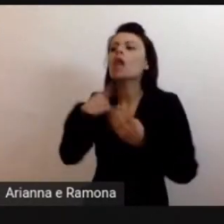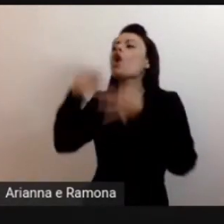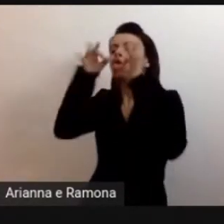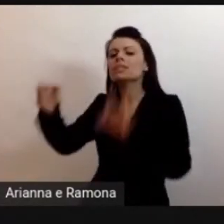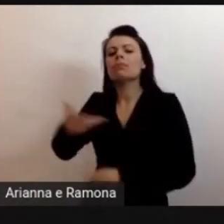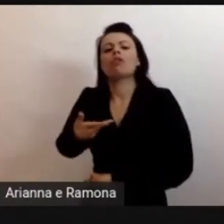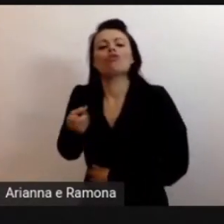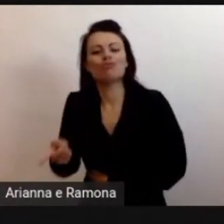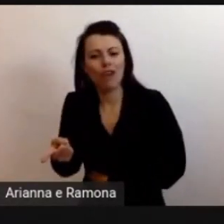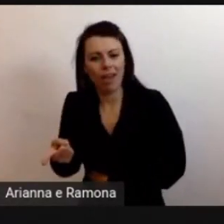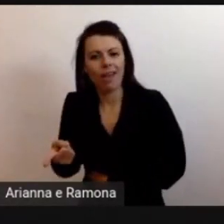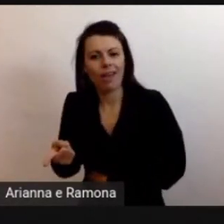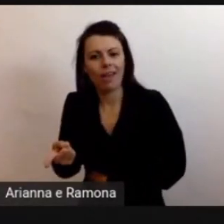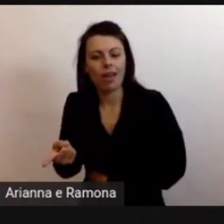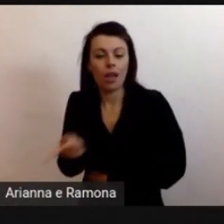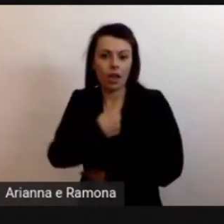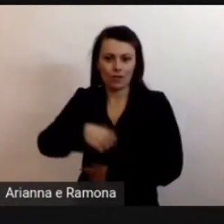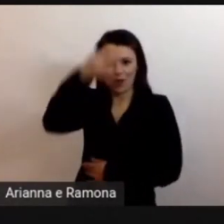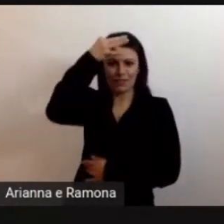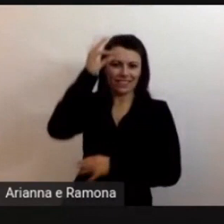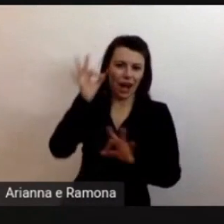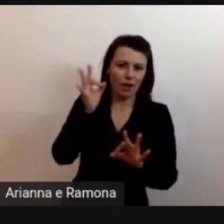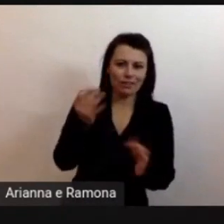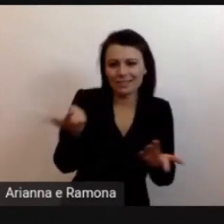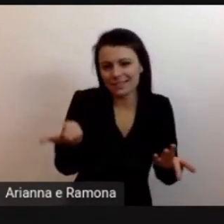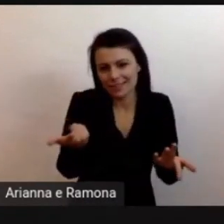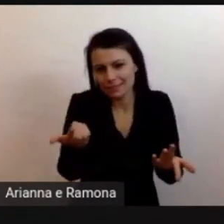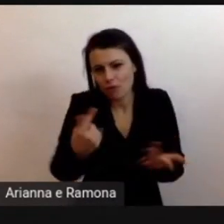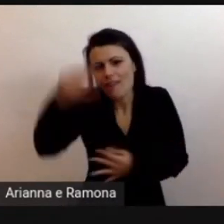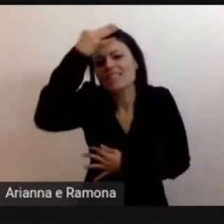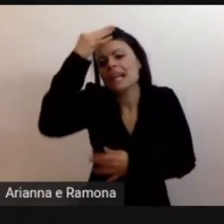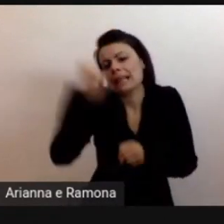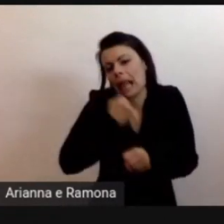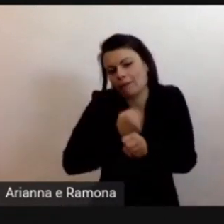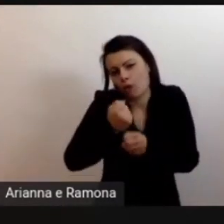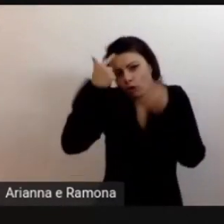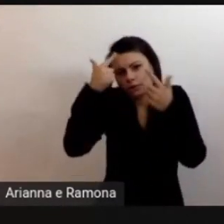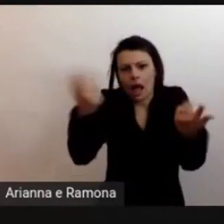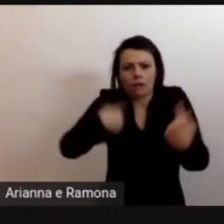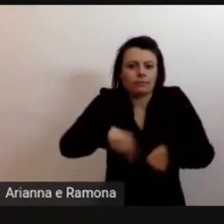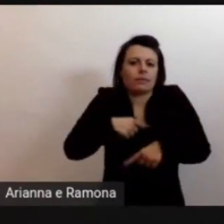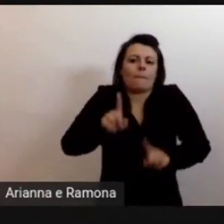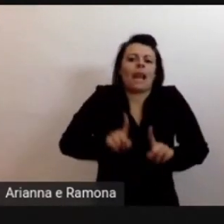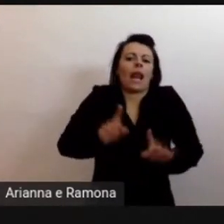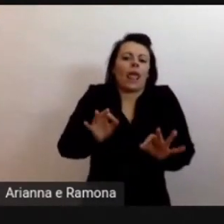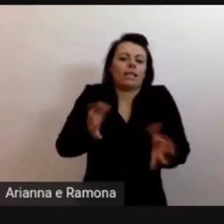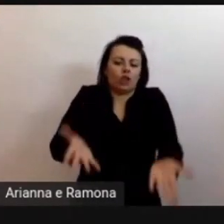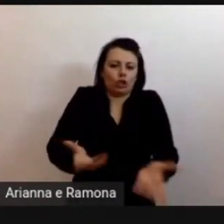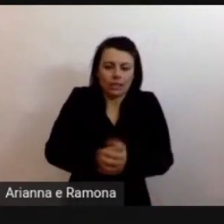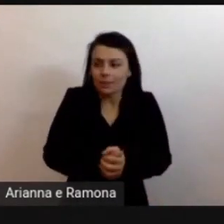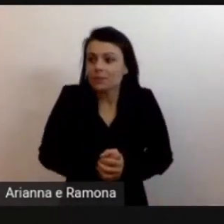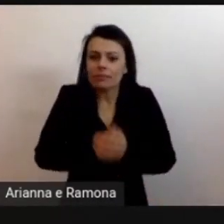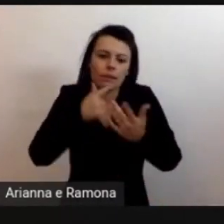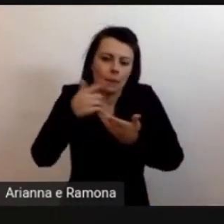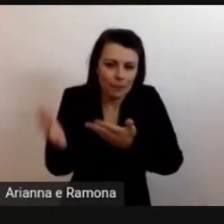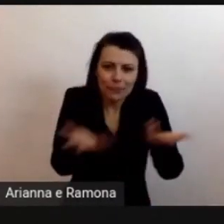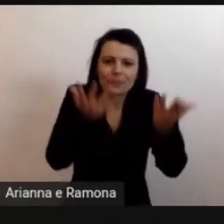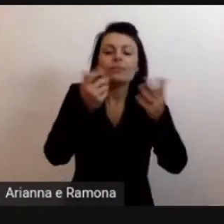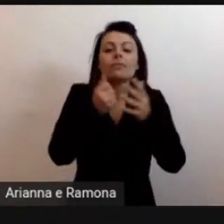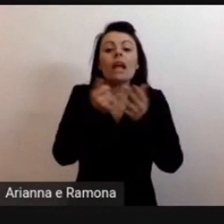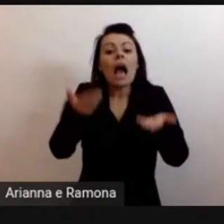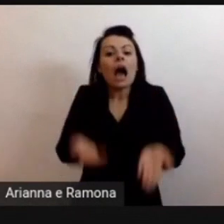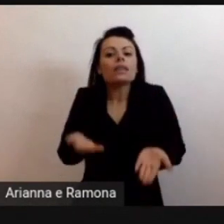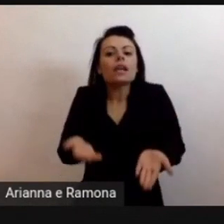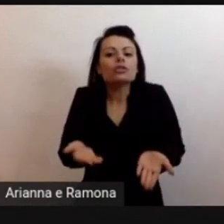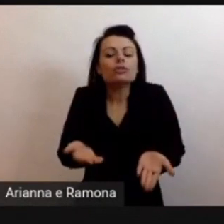abbiamo avuto noi destabilizza della bocca e genera biologica adesso invece